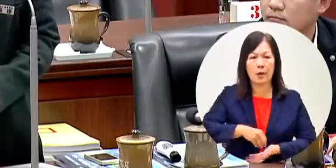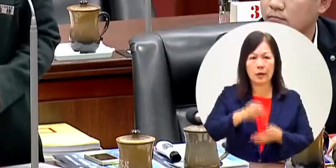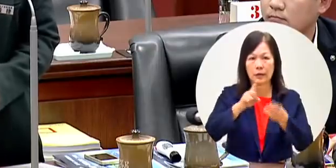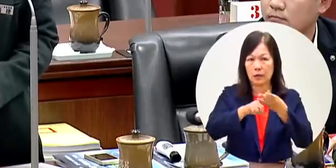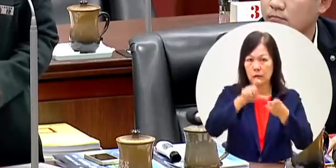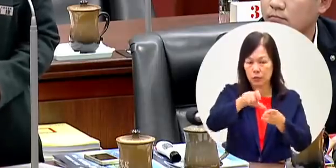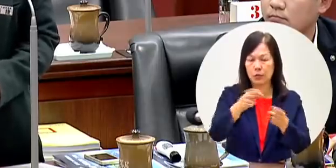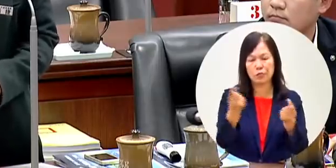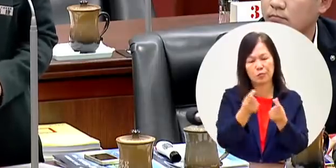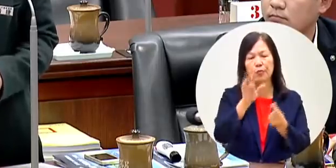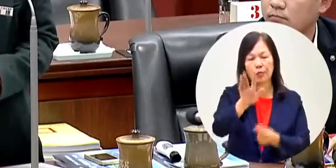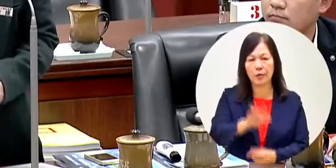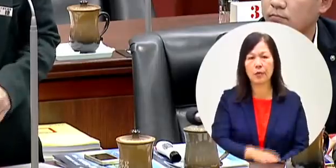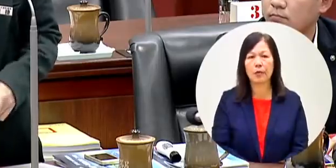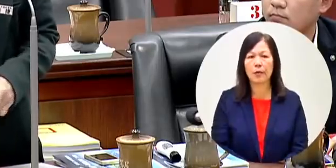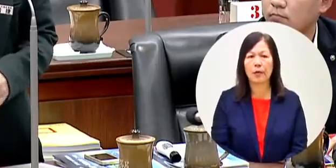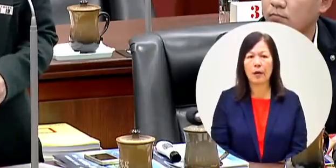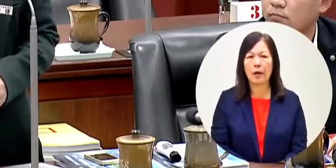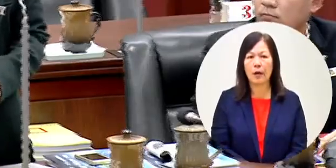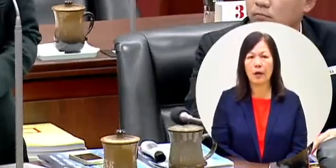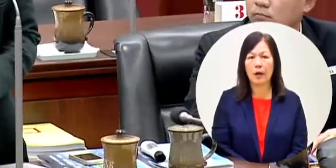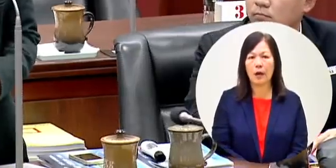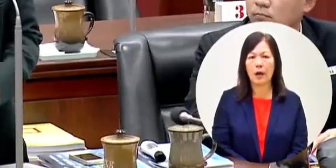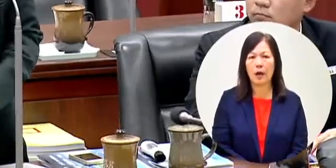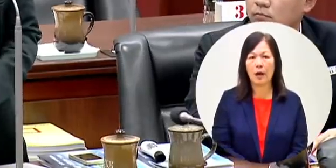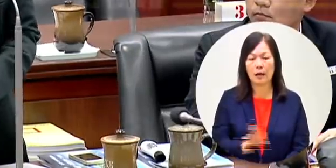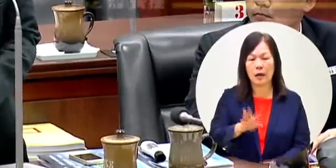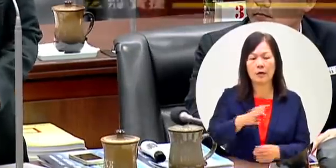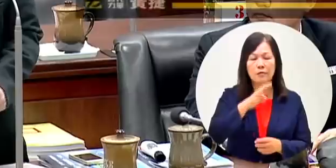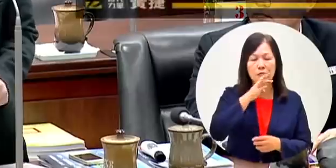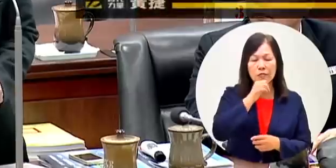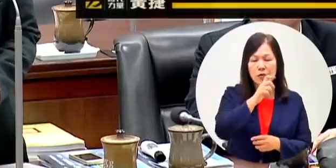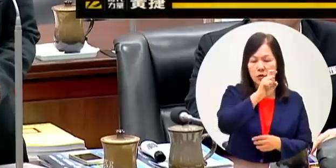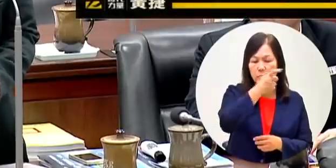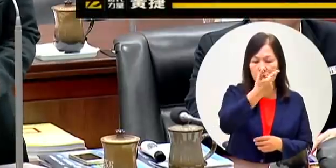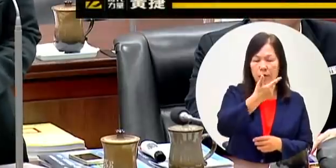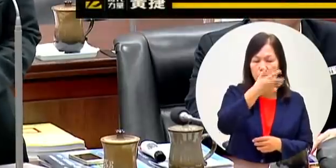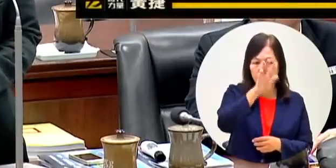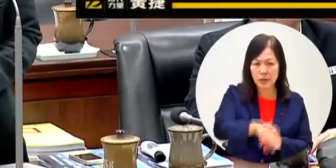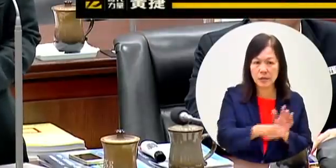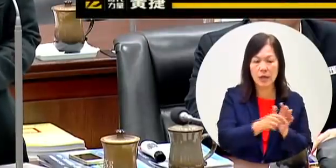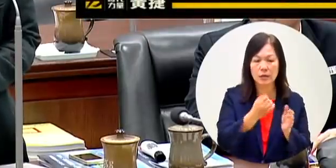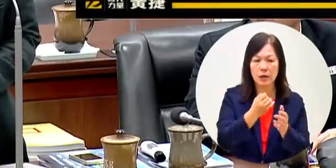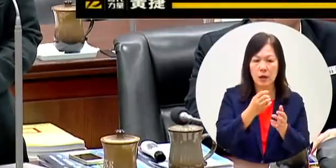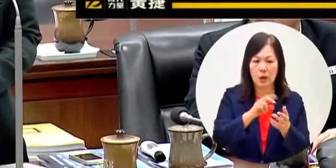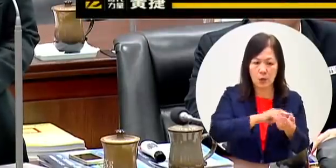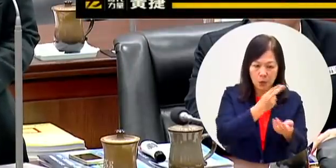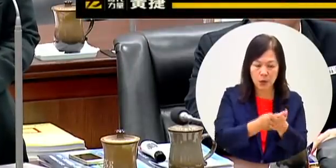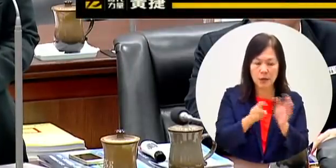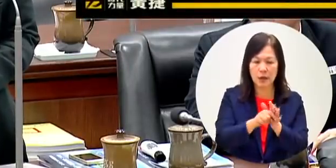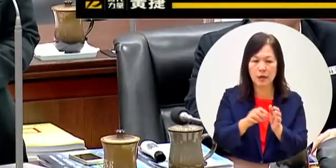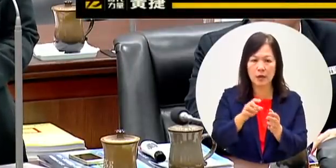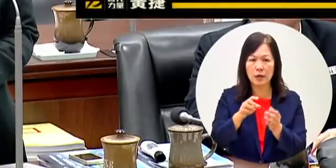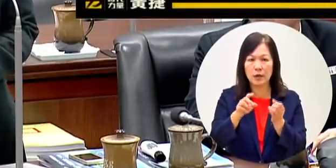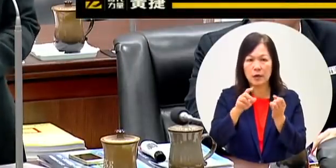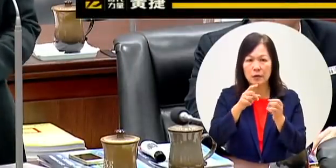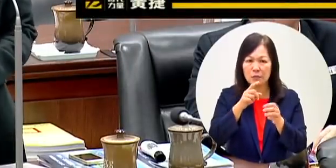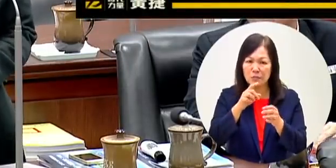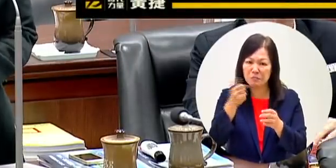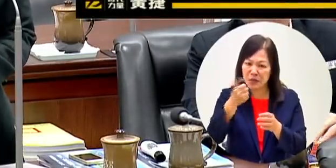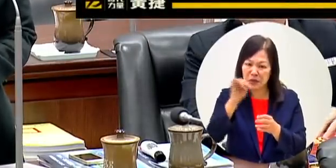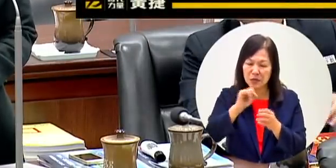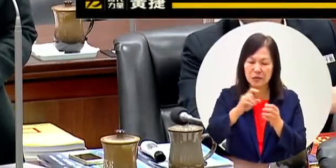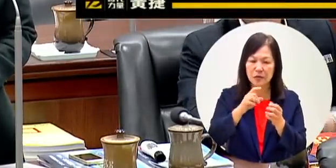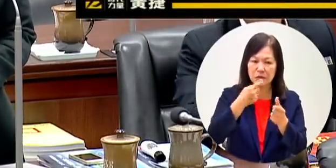实未成年的少女怀孕的事情跟性教育非常有关系。这个市长同意吗？